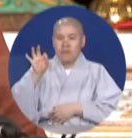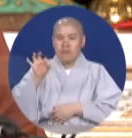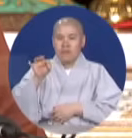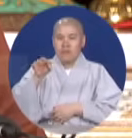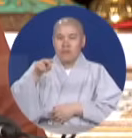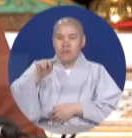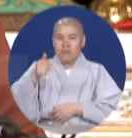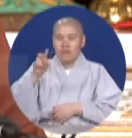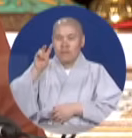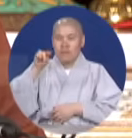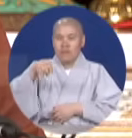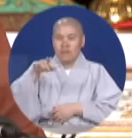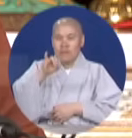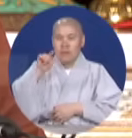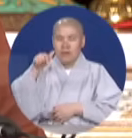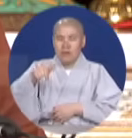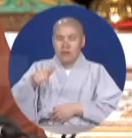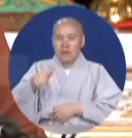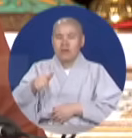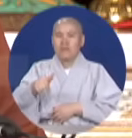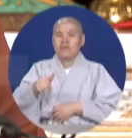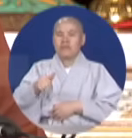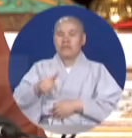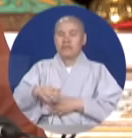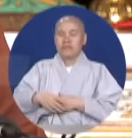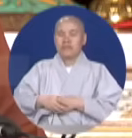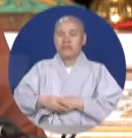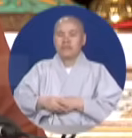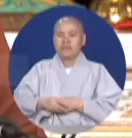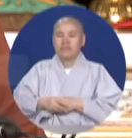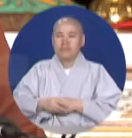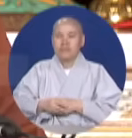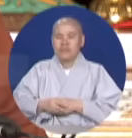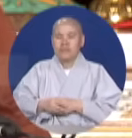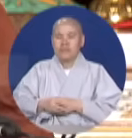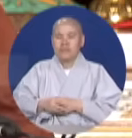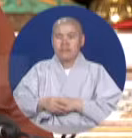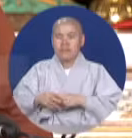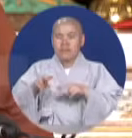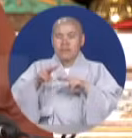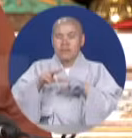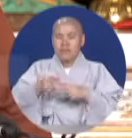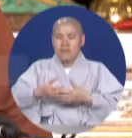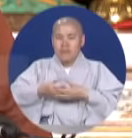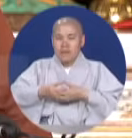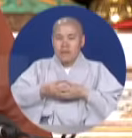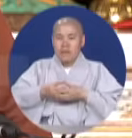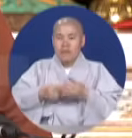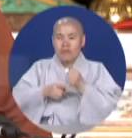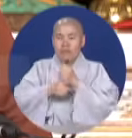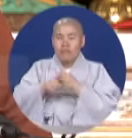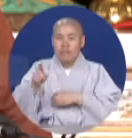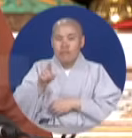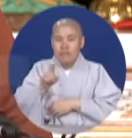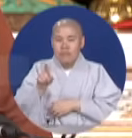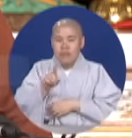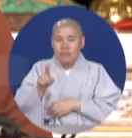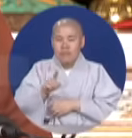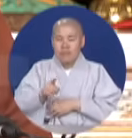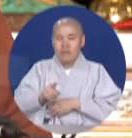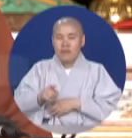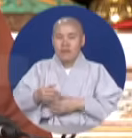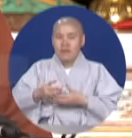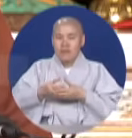못하면 좌선이 이익이 없다. 이 좌선이라는 게 이게 뭐예요? 이